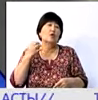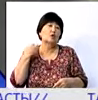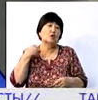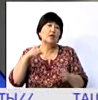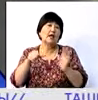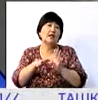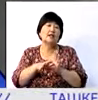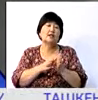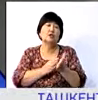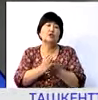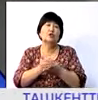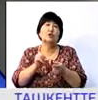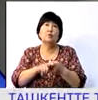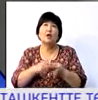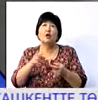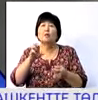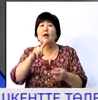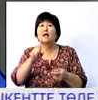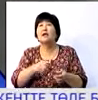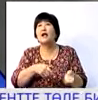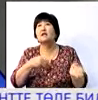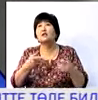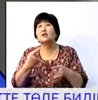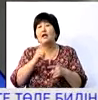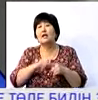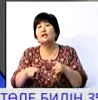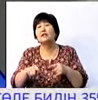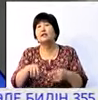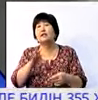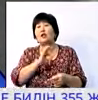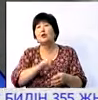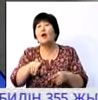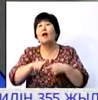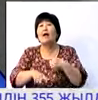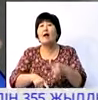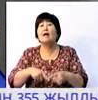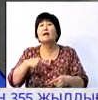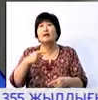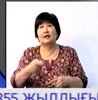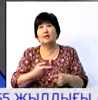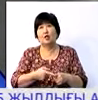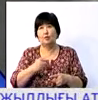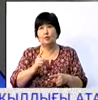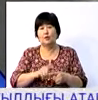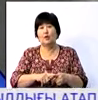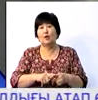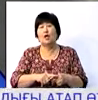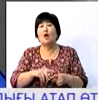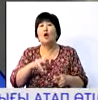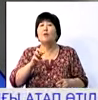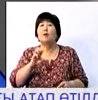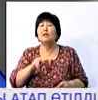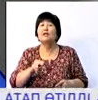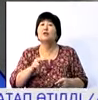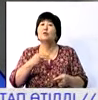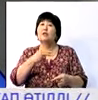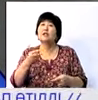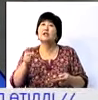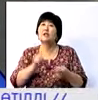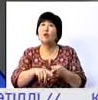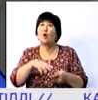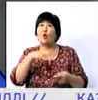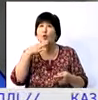бірлесе отырып, біздің базаға жеткізе отырып, оны тез арада тұтынушыға жеткізіп, оны әрі қарай мынау мобильдік приложение арқылы